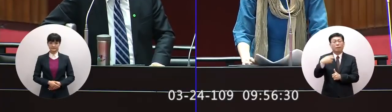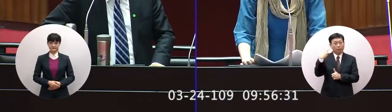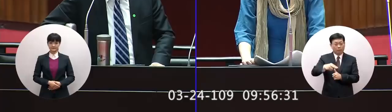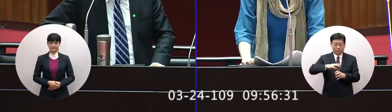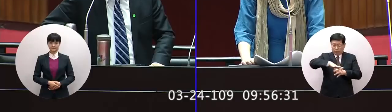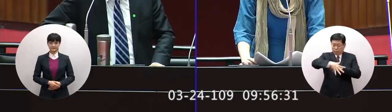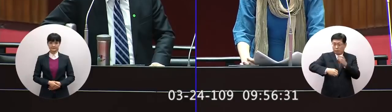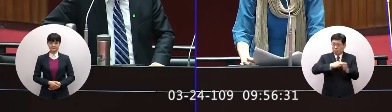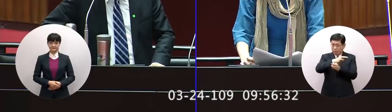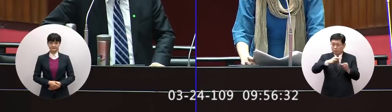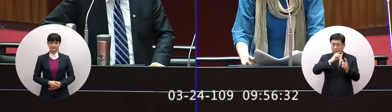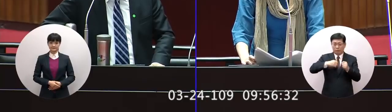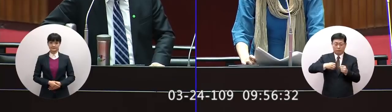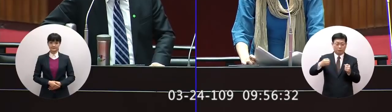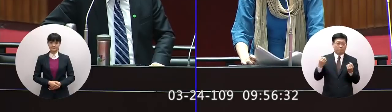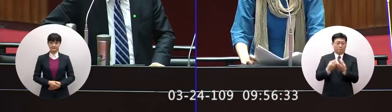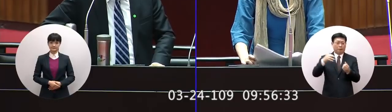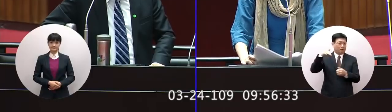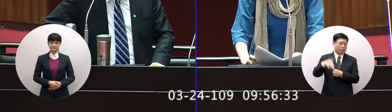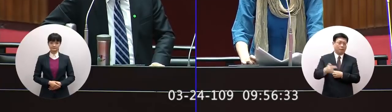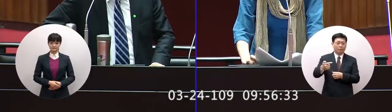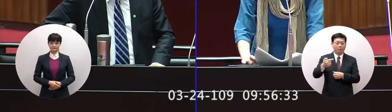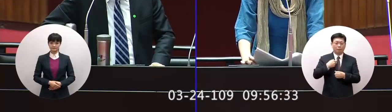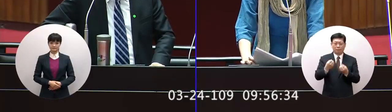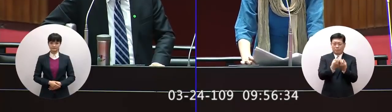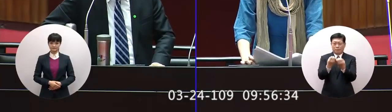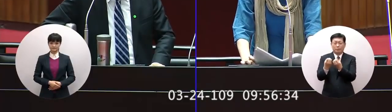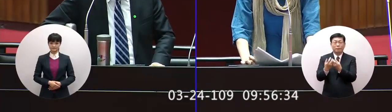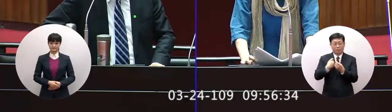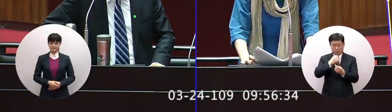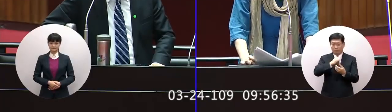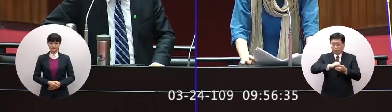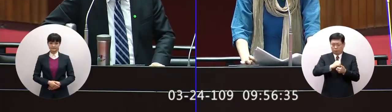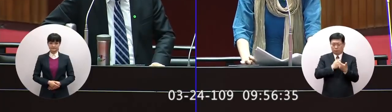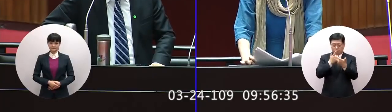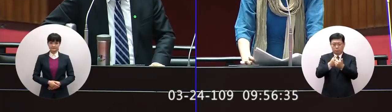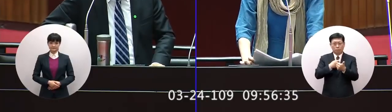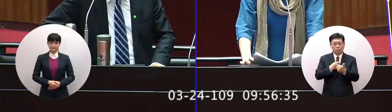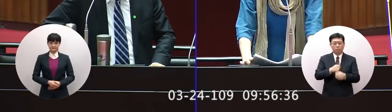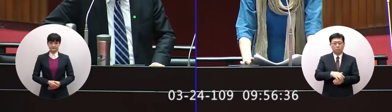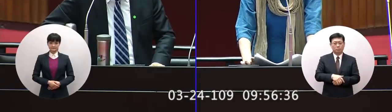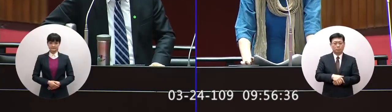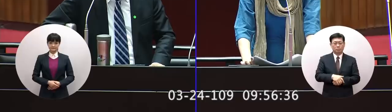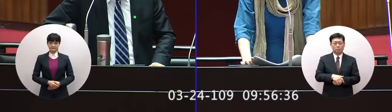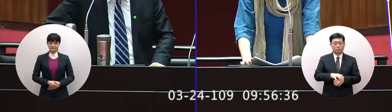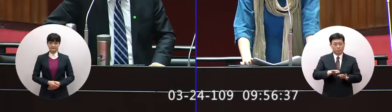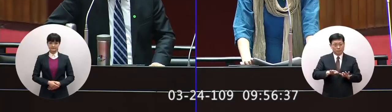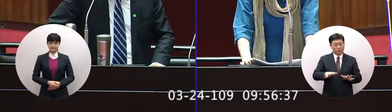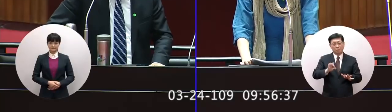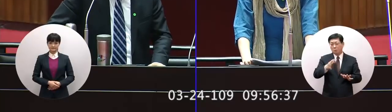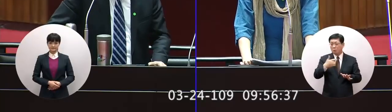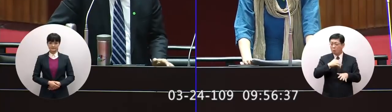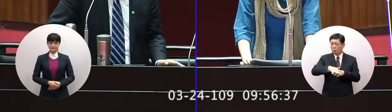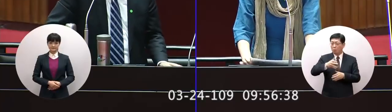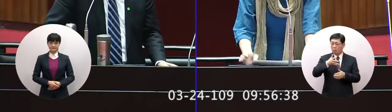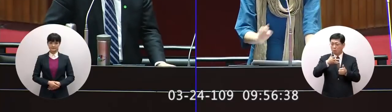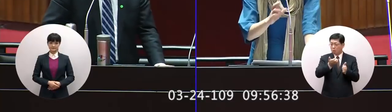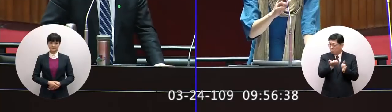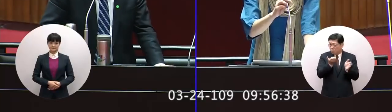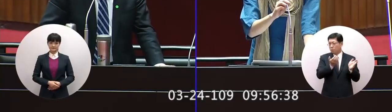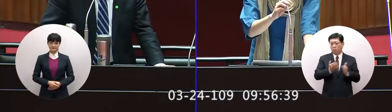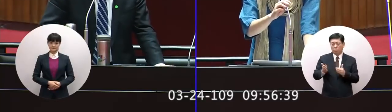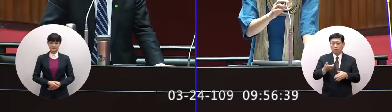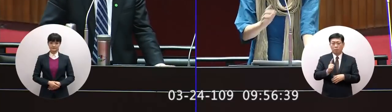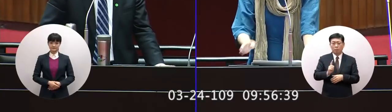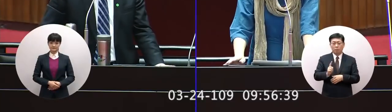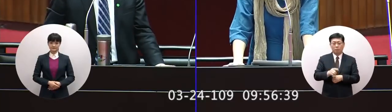至于全球经济发生重大变动。动荡的时候，台湾必须因应的时候，但是为什么我会讲说超前部